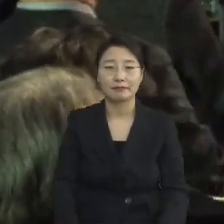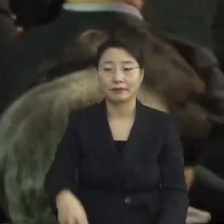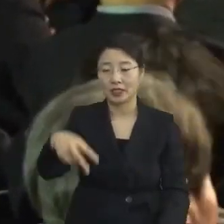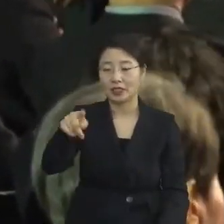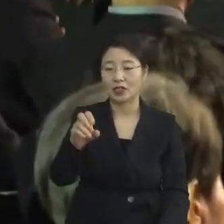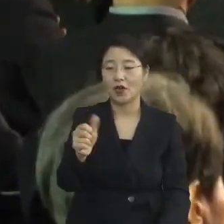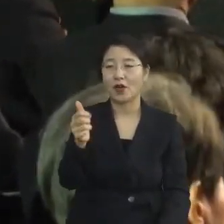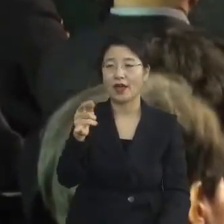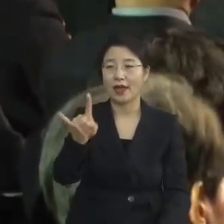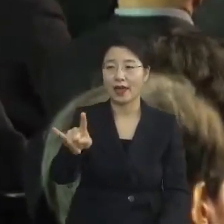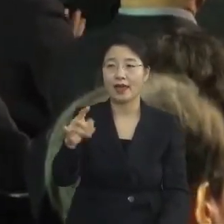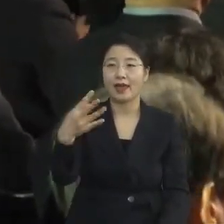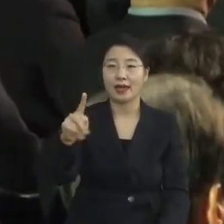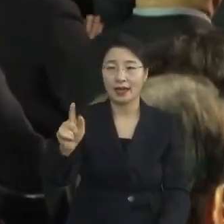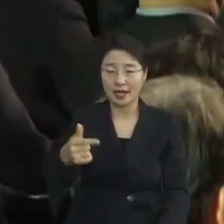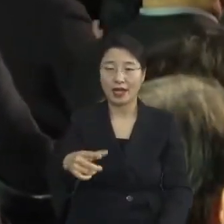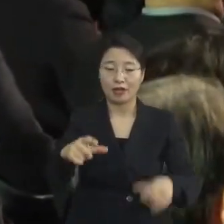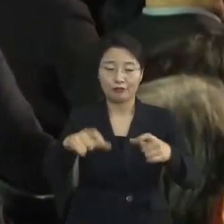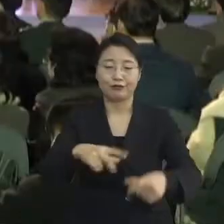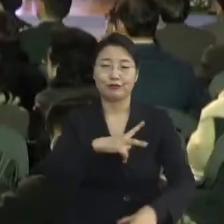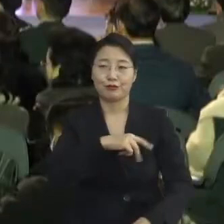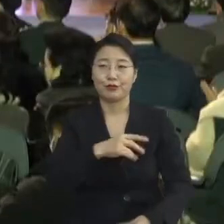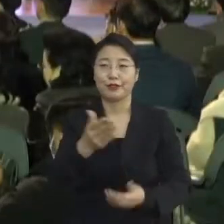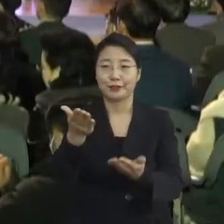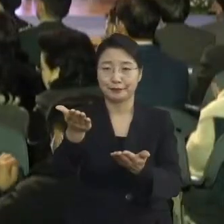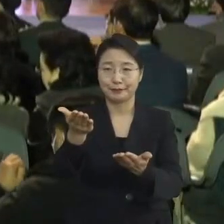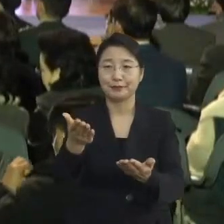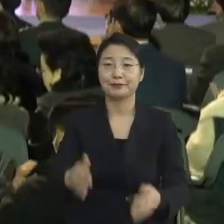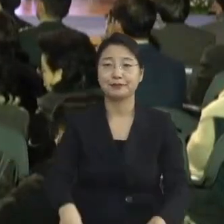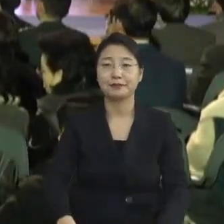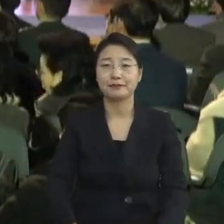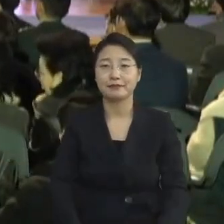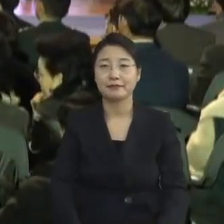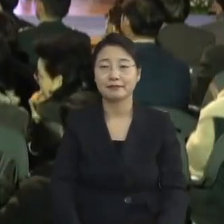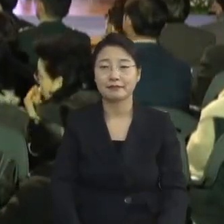성혜란 구의원님 참석하셨습니다.